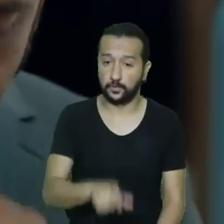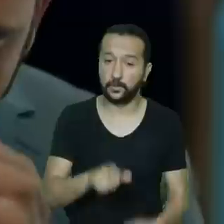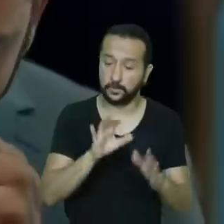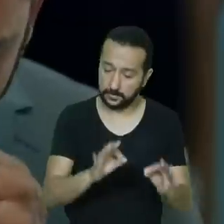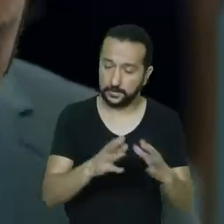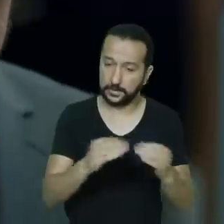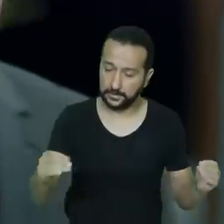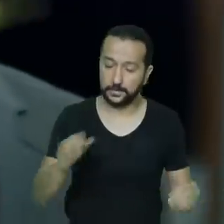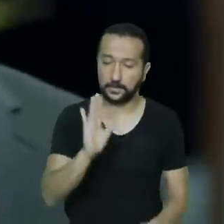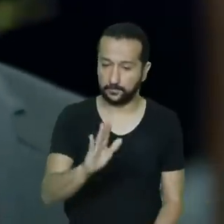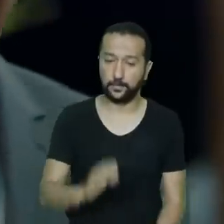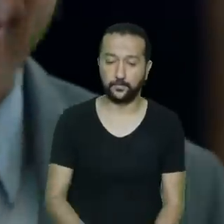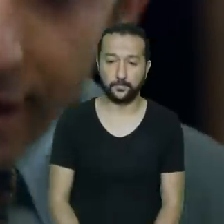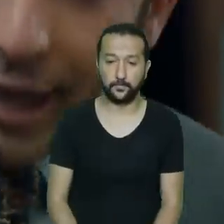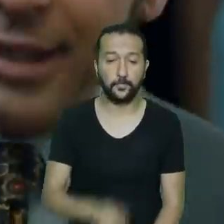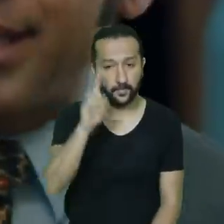gülüm.